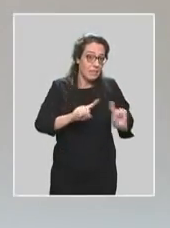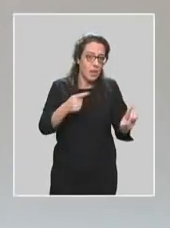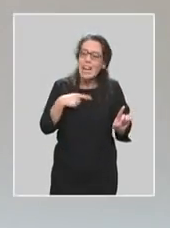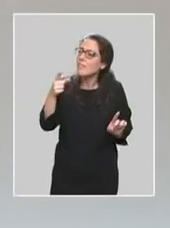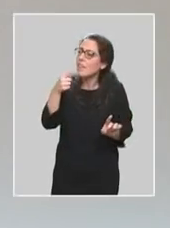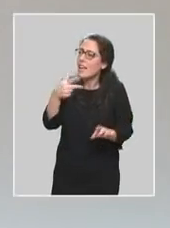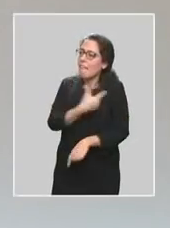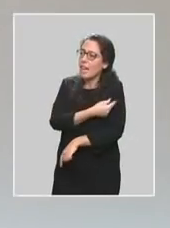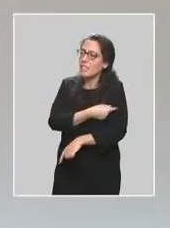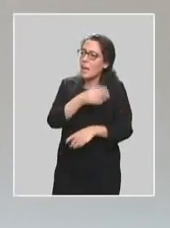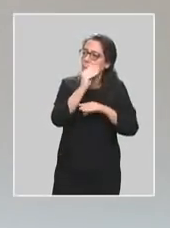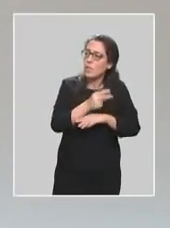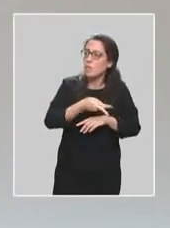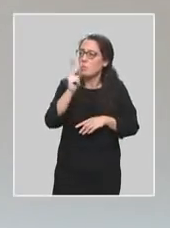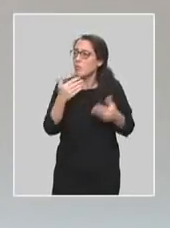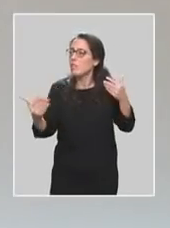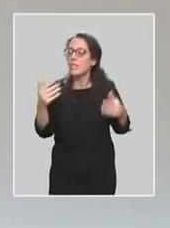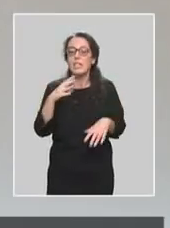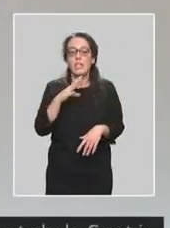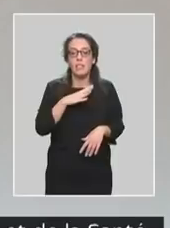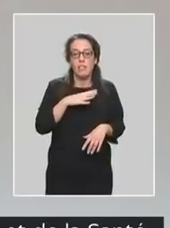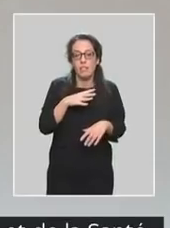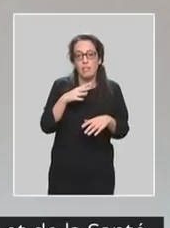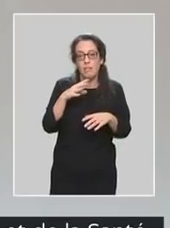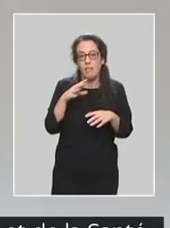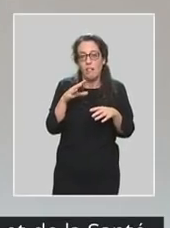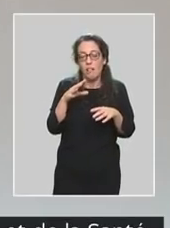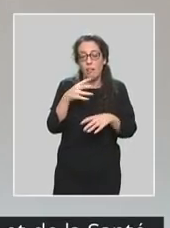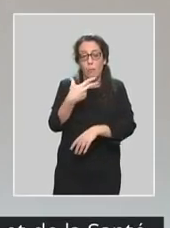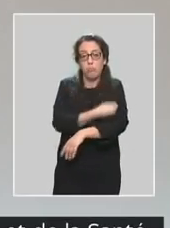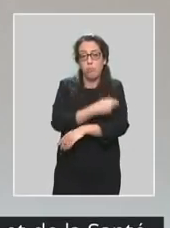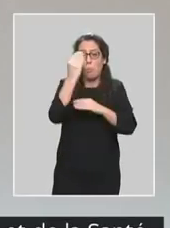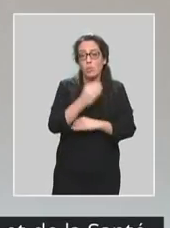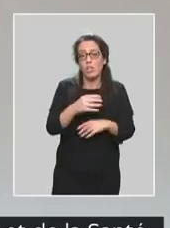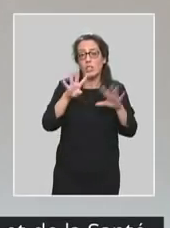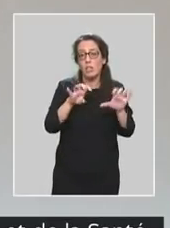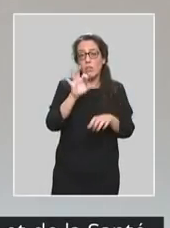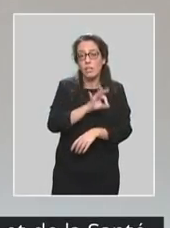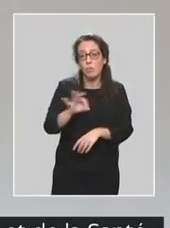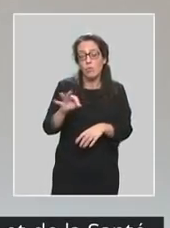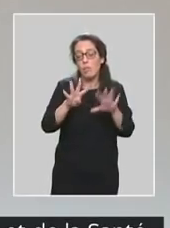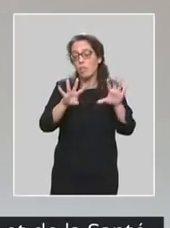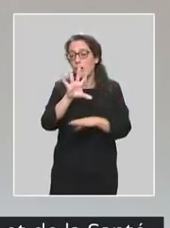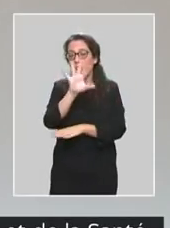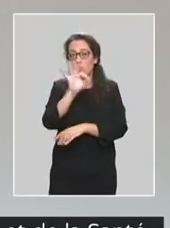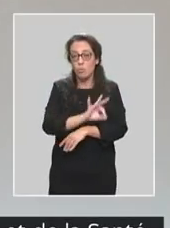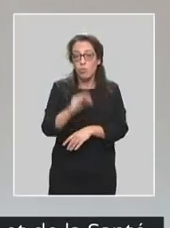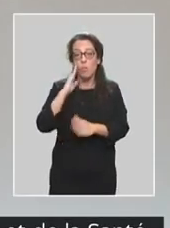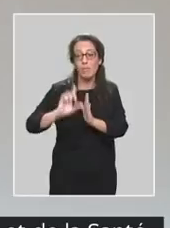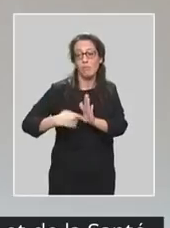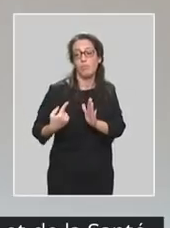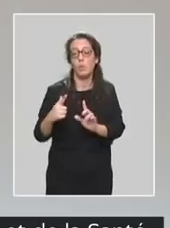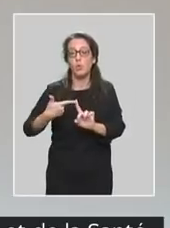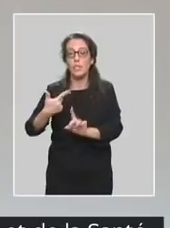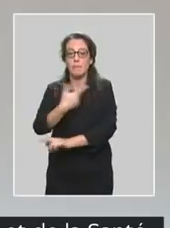d'autres, c'est ça? Vous avez des taux de protection contre les formes graves qui sont supérieurs à 90-95%. Et le rappel vaccinal booste encore plus les choses. Après,